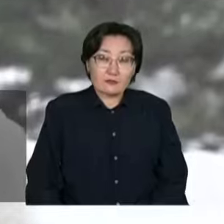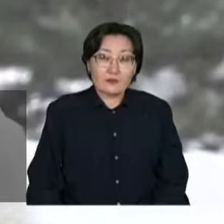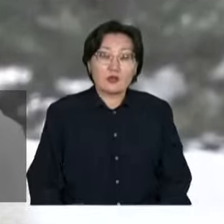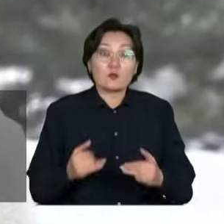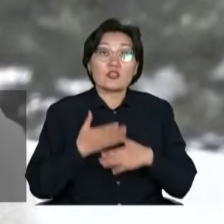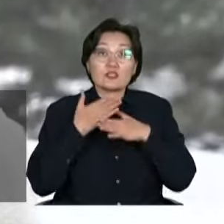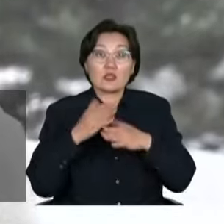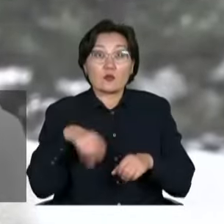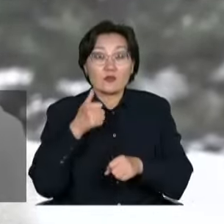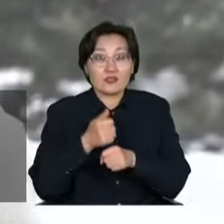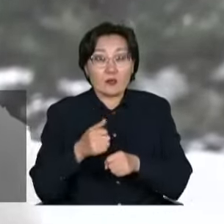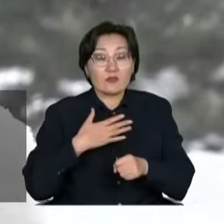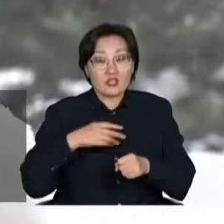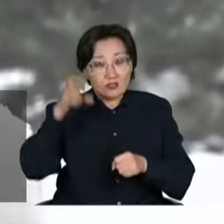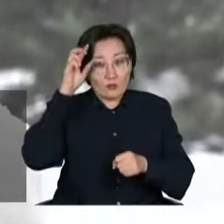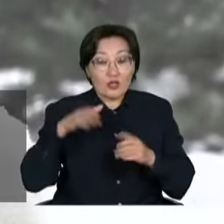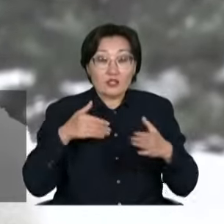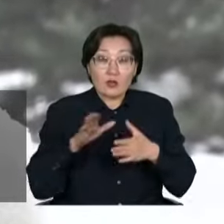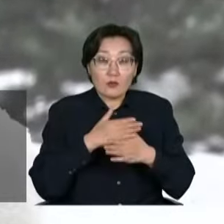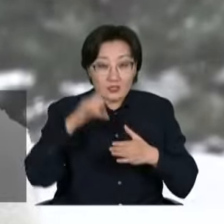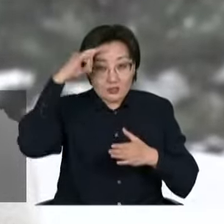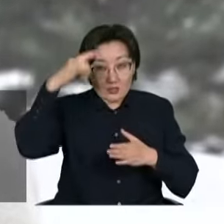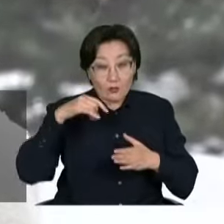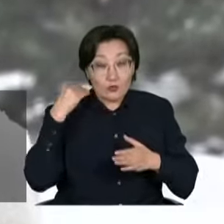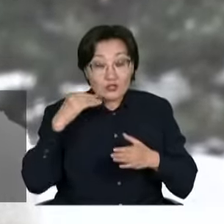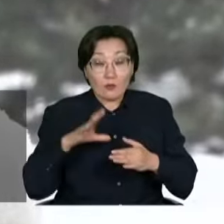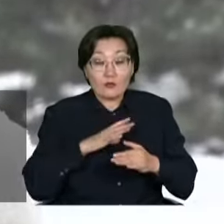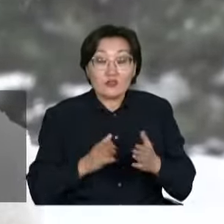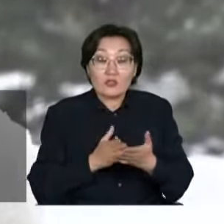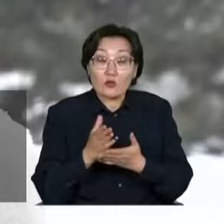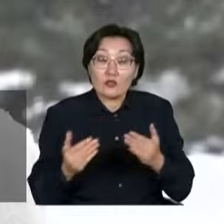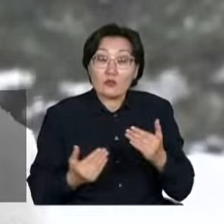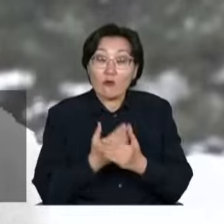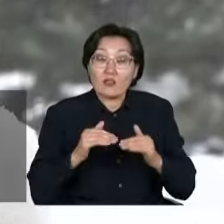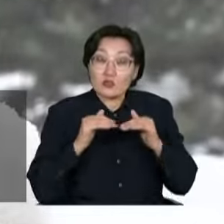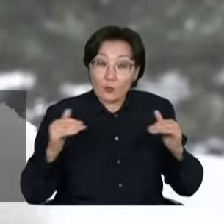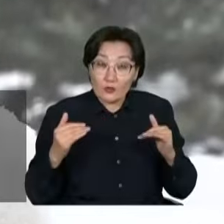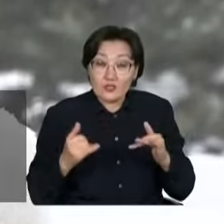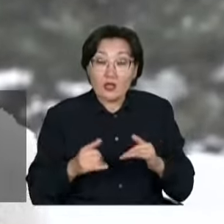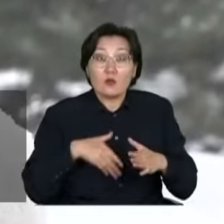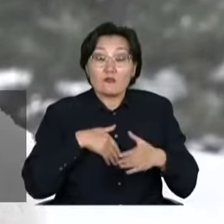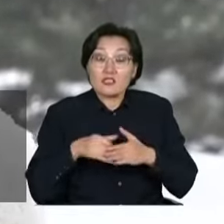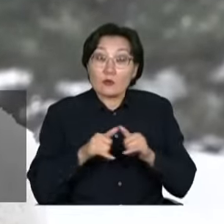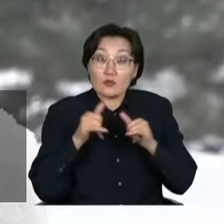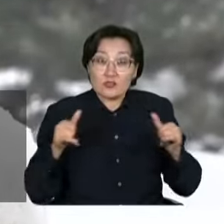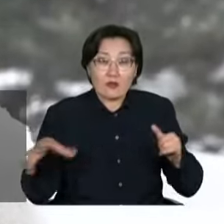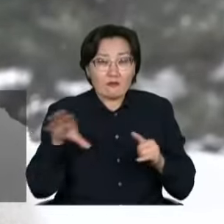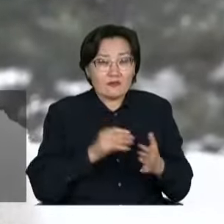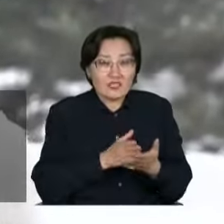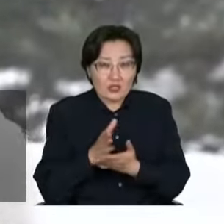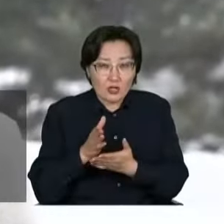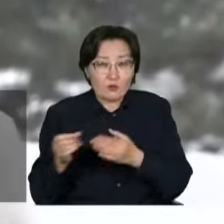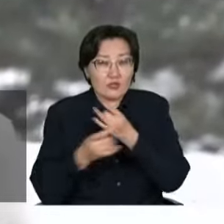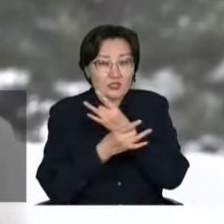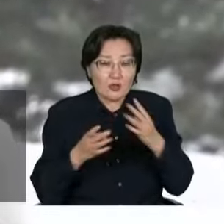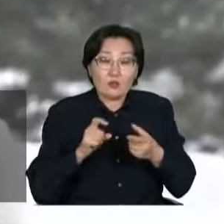Благодаря главам наших государств отношения между Казахстаном и Турцией вышли на новый уровень и сейчас динамично развиваются во всех сферах.